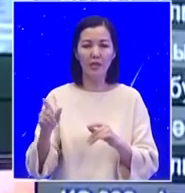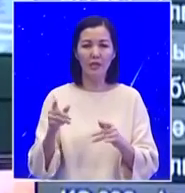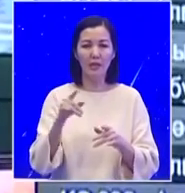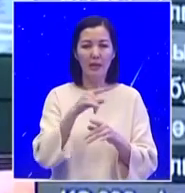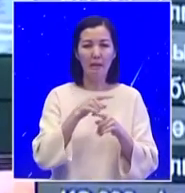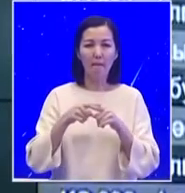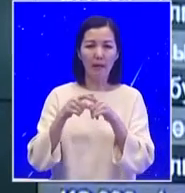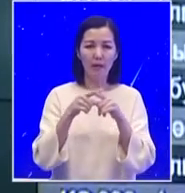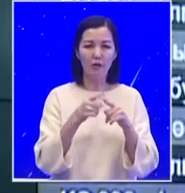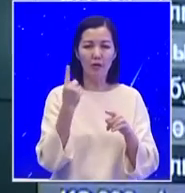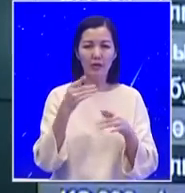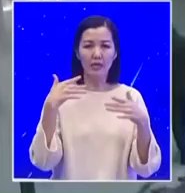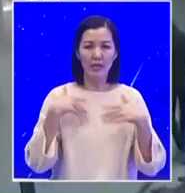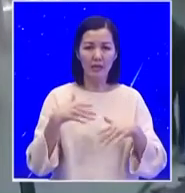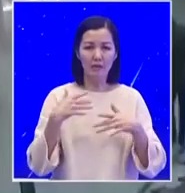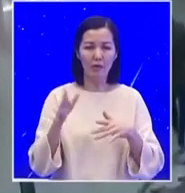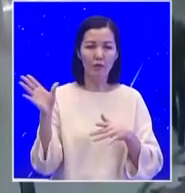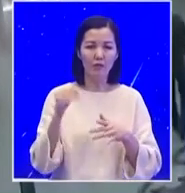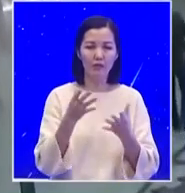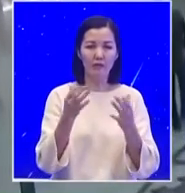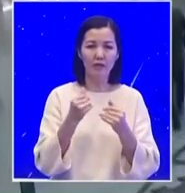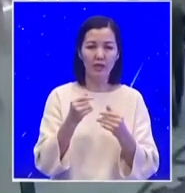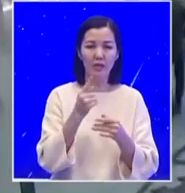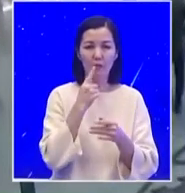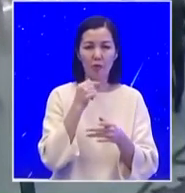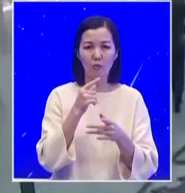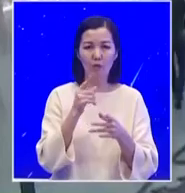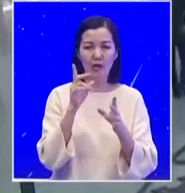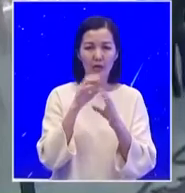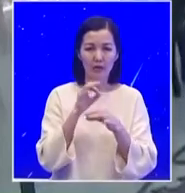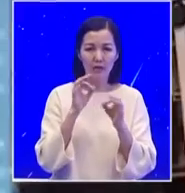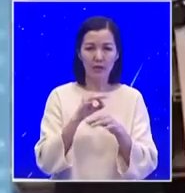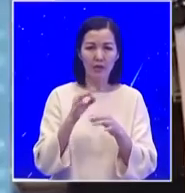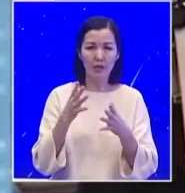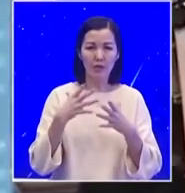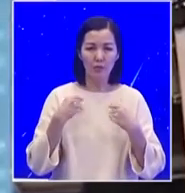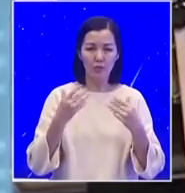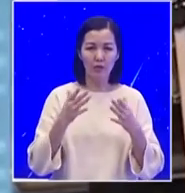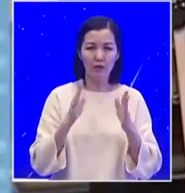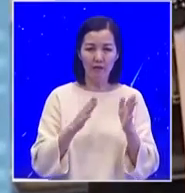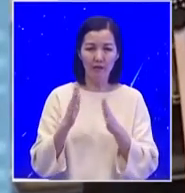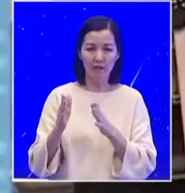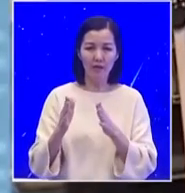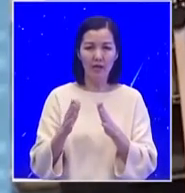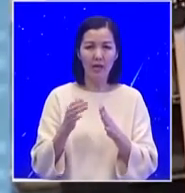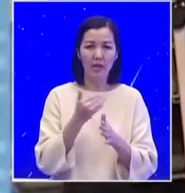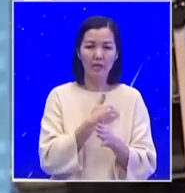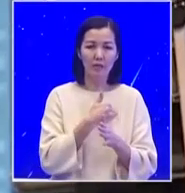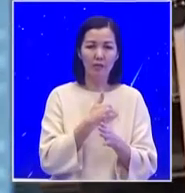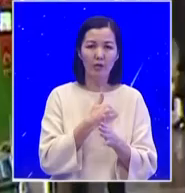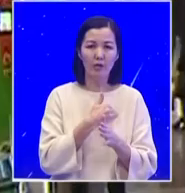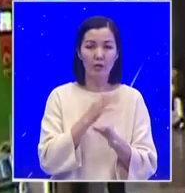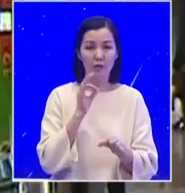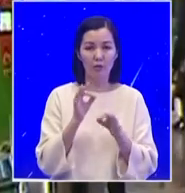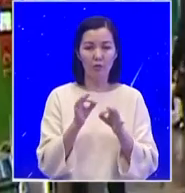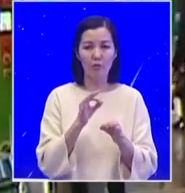граждан Беларуси, 1 – Армении. У всех взяты пробы, состояние у граждан удовлетворительное. Температура в пределах